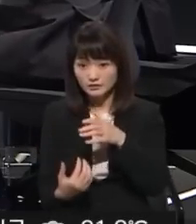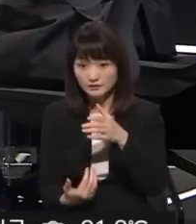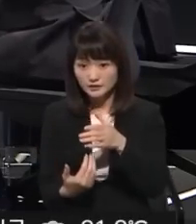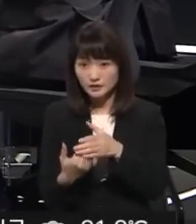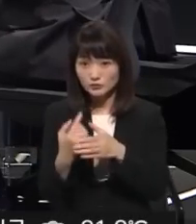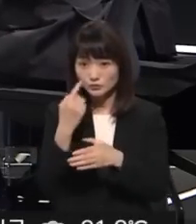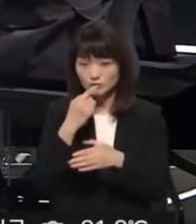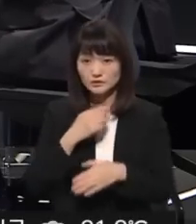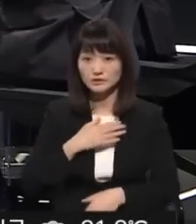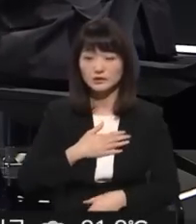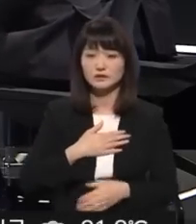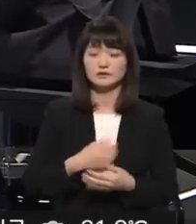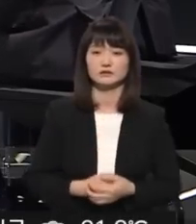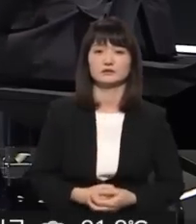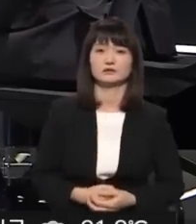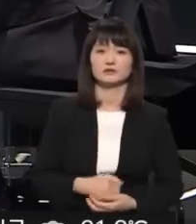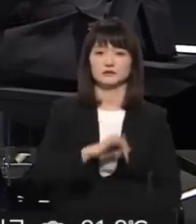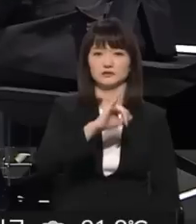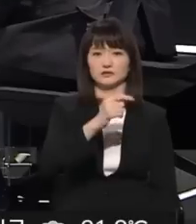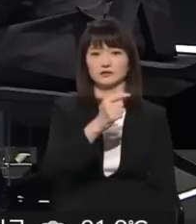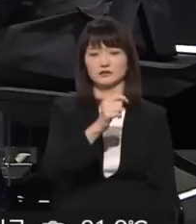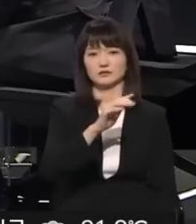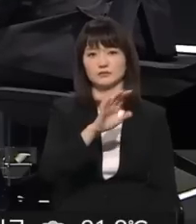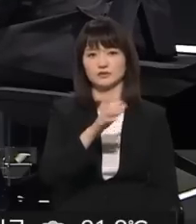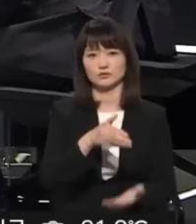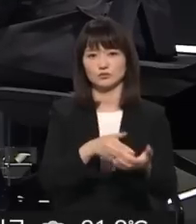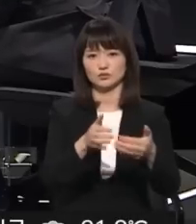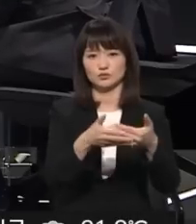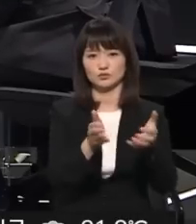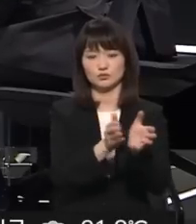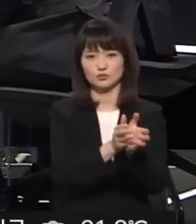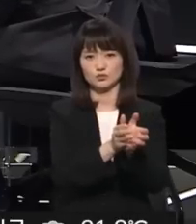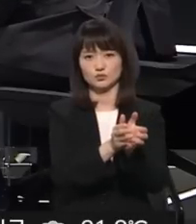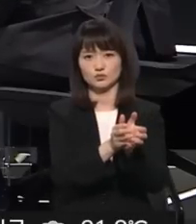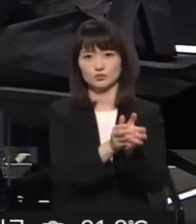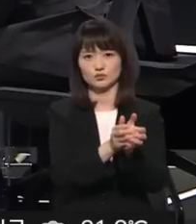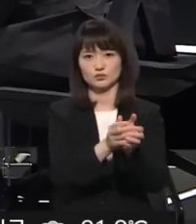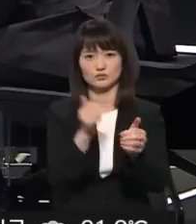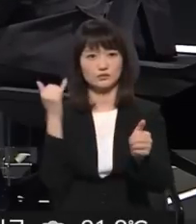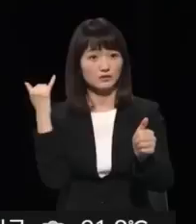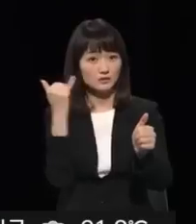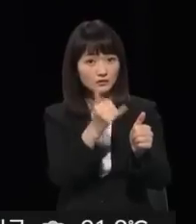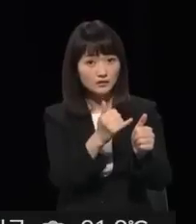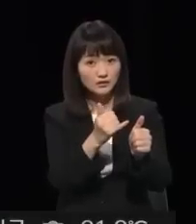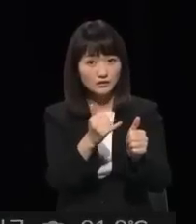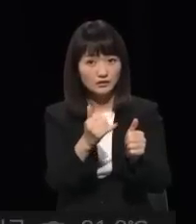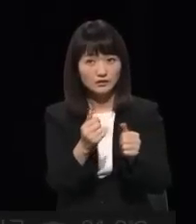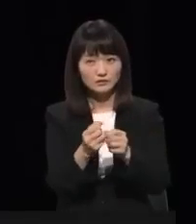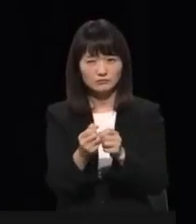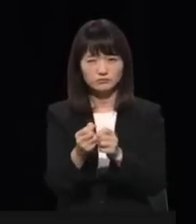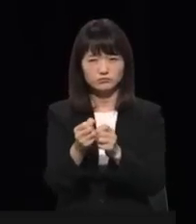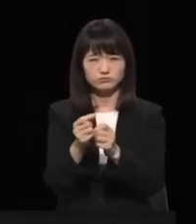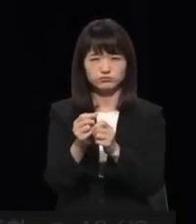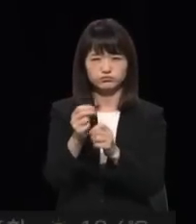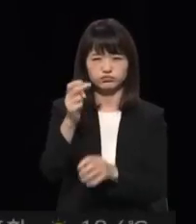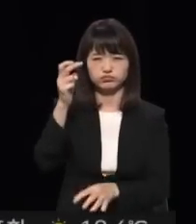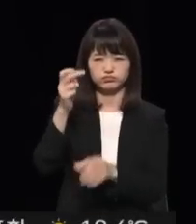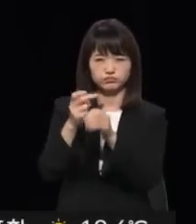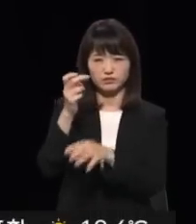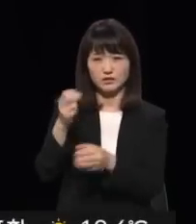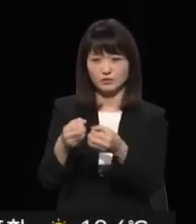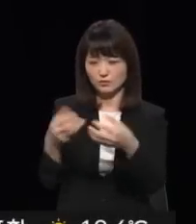사실 JTBC 보도국에도 많은 제보가 왔었습니다. 큰 섬광과 폭발이 있었다. 그런데 아무 설명도 없다라는 얘기가 있었었고요.